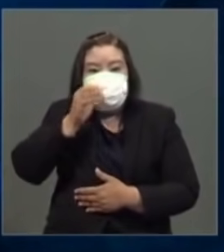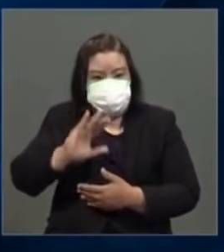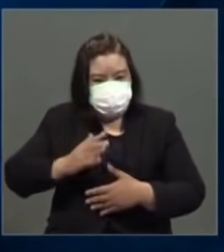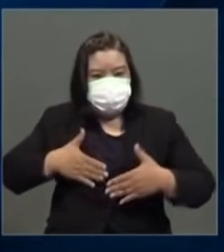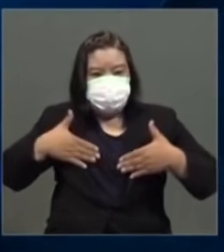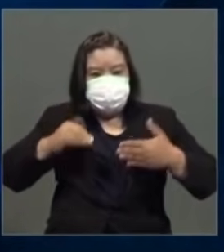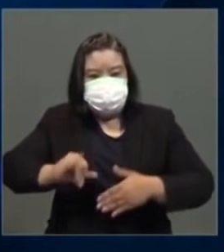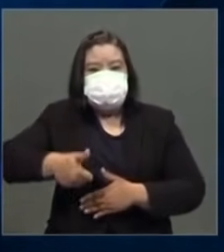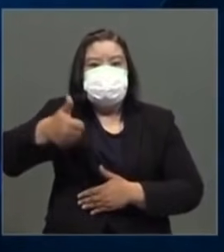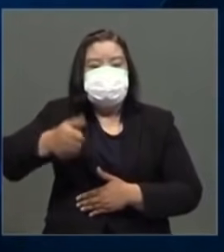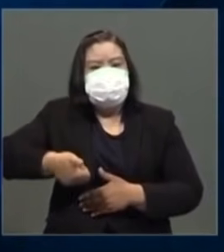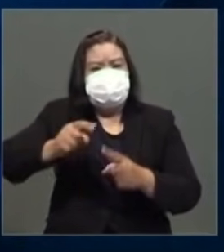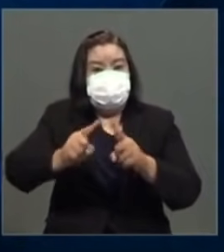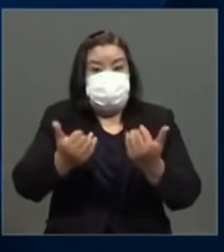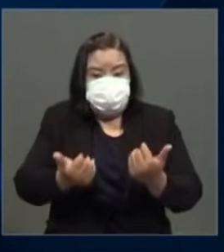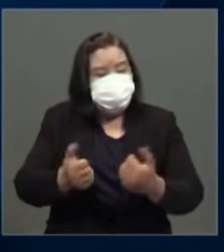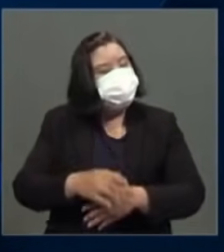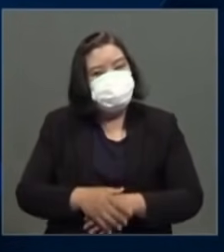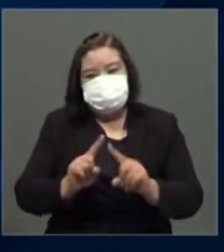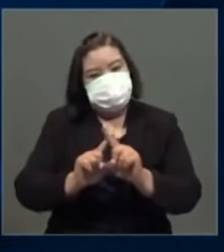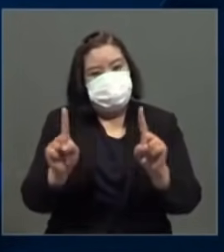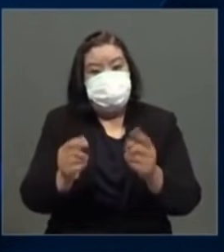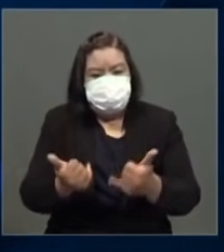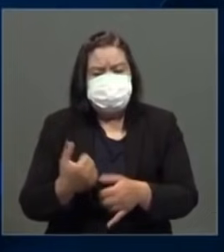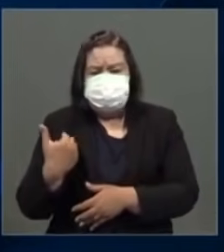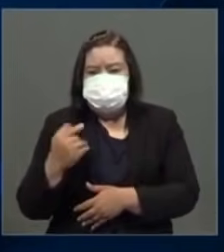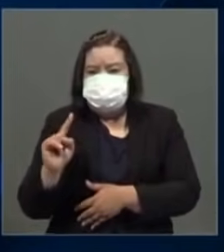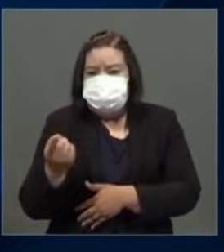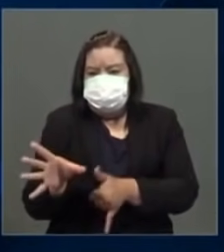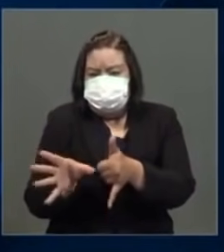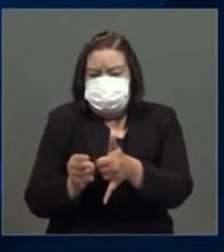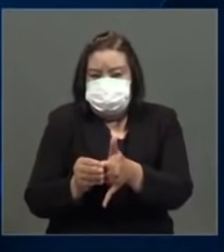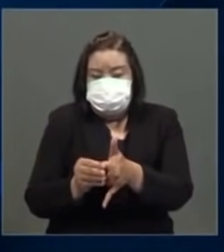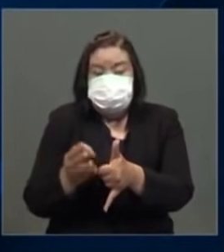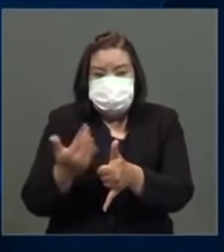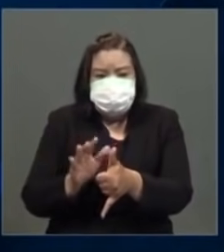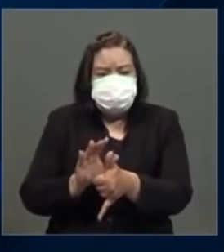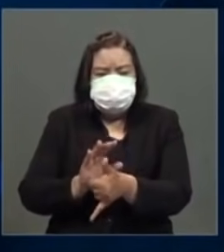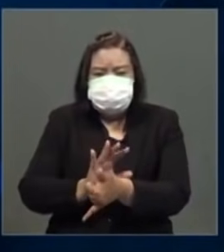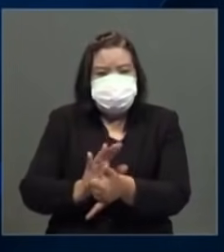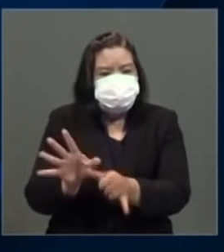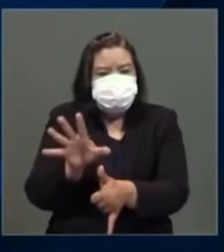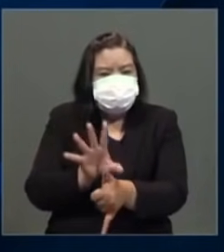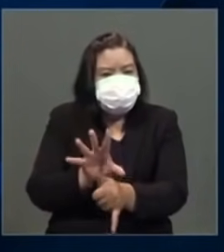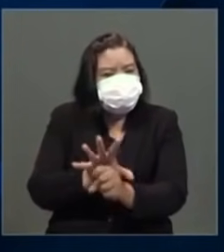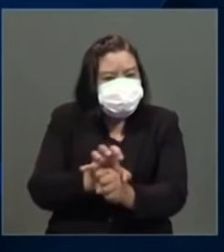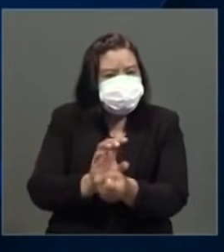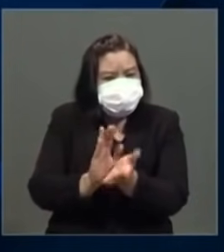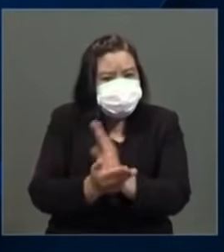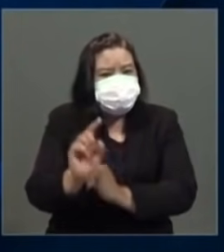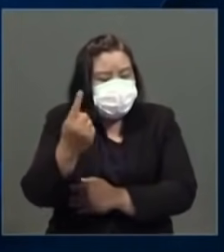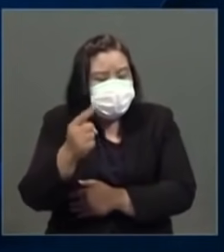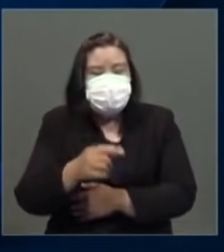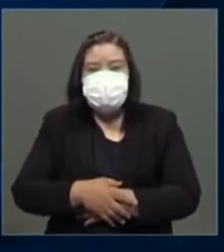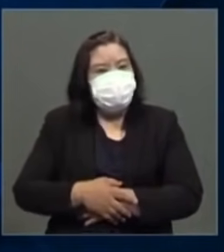ไม่แน่ใจแล้วนะครับณตอนนี้เพราะเป็นสายพันธุ์อันใหม่ขึ้นมาก็ต้องมีการติดตามดูตรงนี้ด้วยเพราะว่าตัวเลขของการเสีย